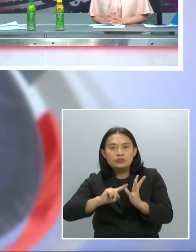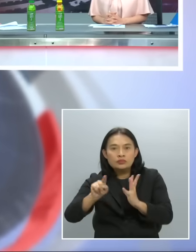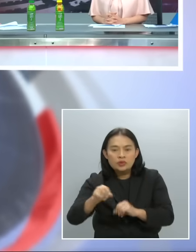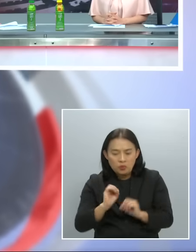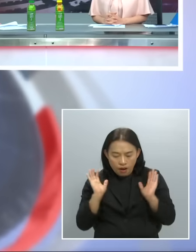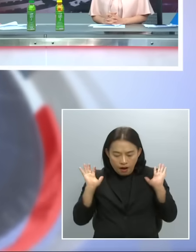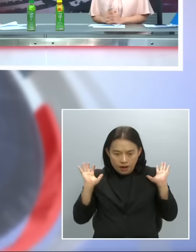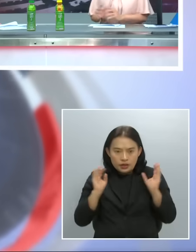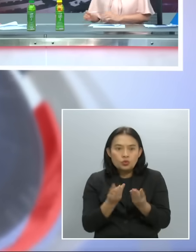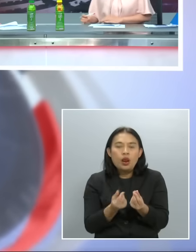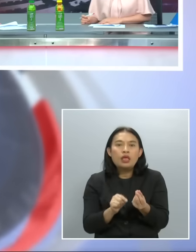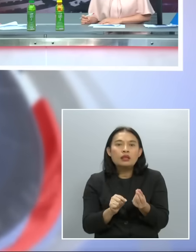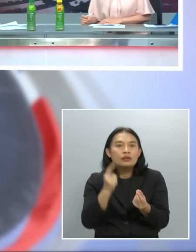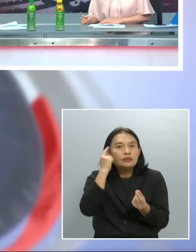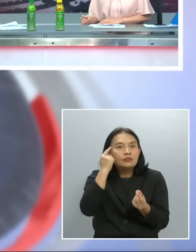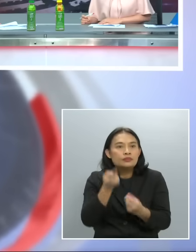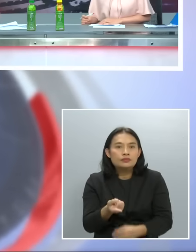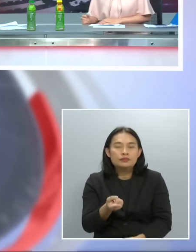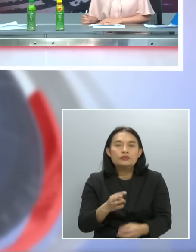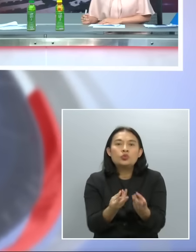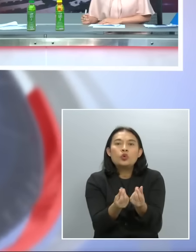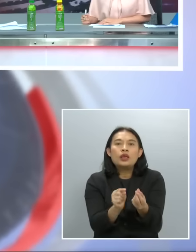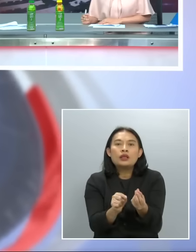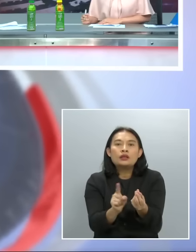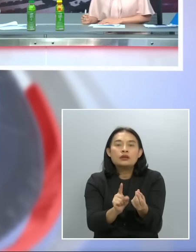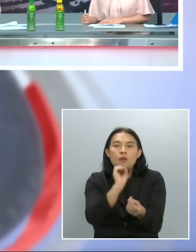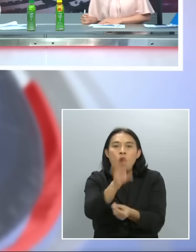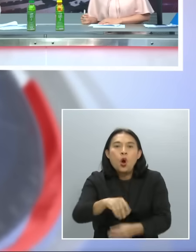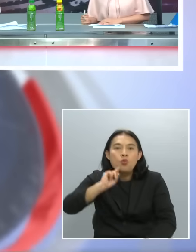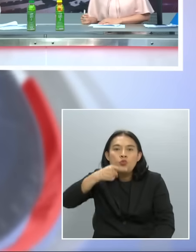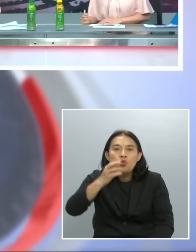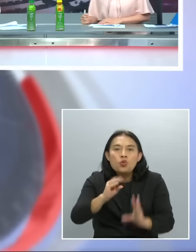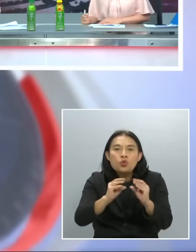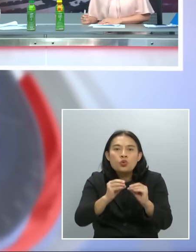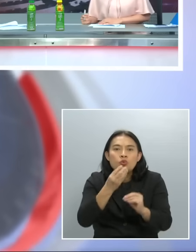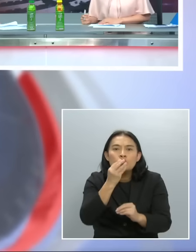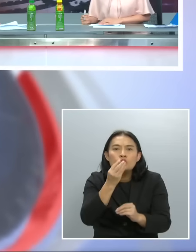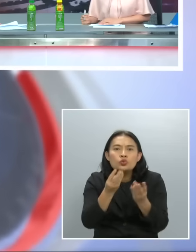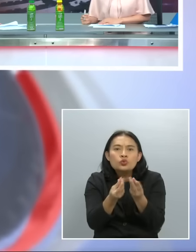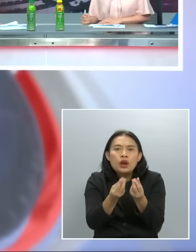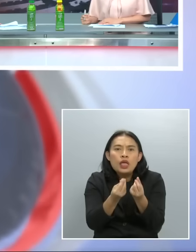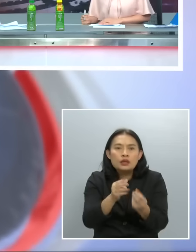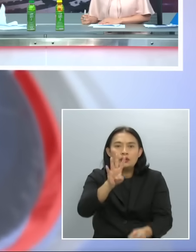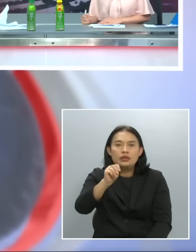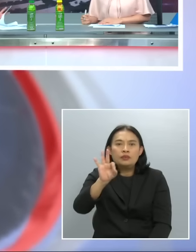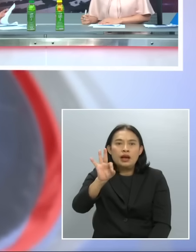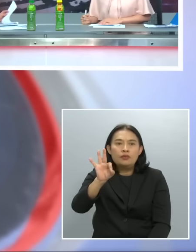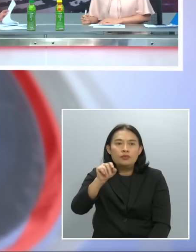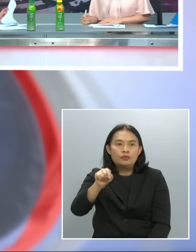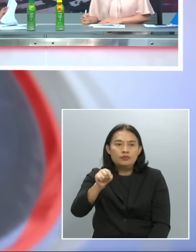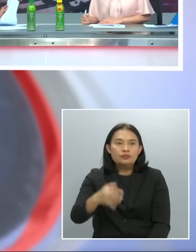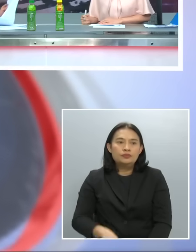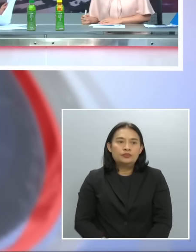ใจตัวเลขนะคะคือตัวเลขที่คุณวิโรจน์พูดนี่น่าจะ 49ใช่ไหมคะแต่ตัวเลขใช่ค่ะ